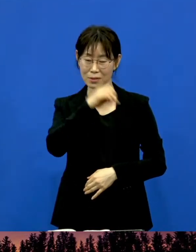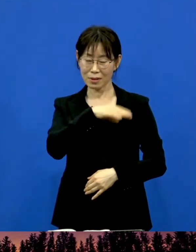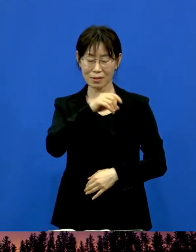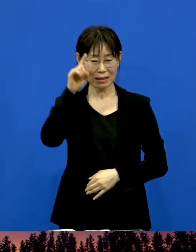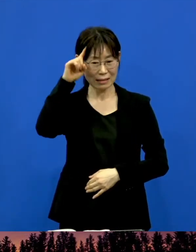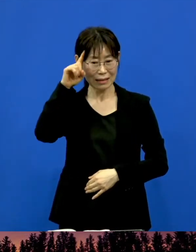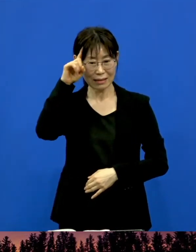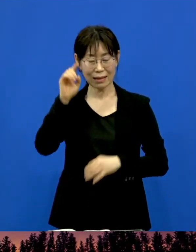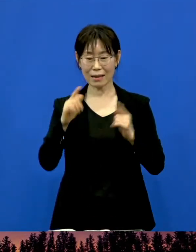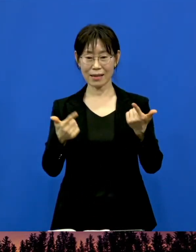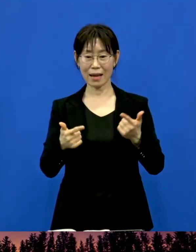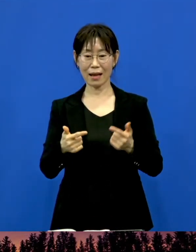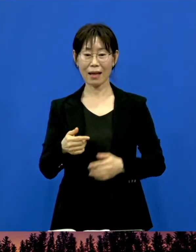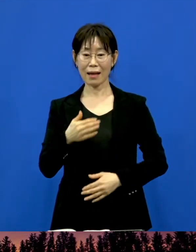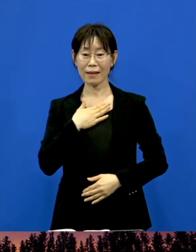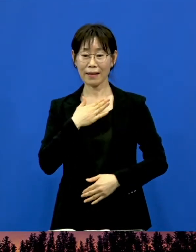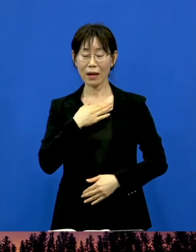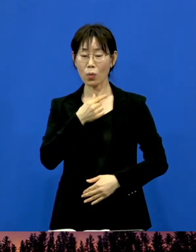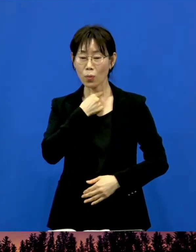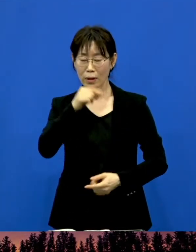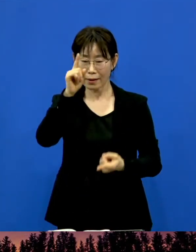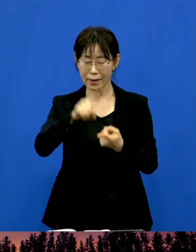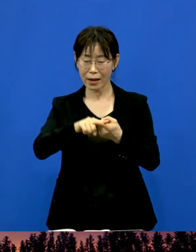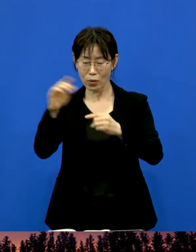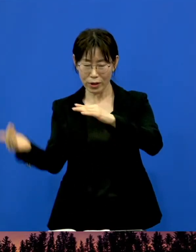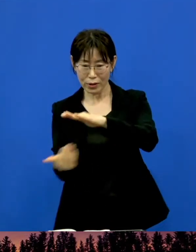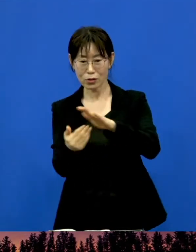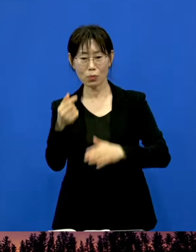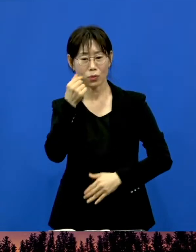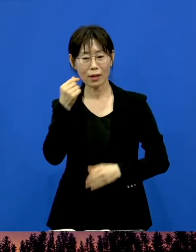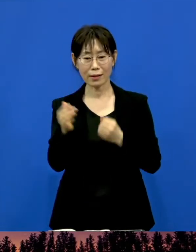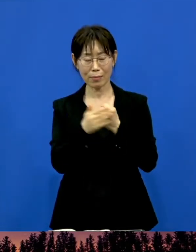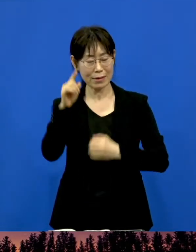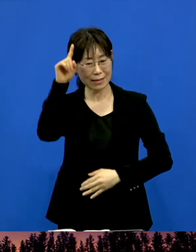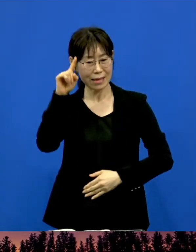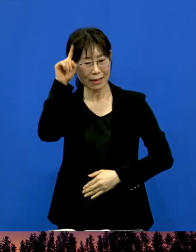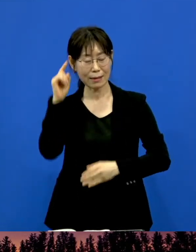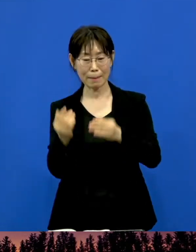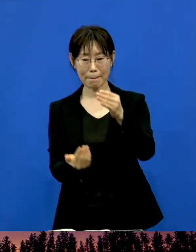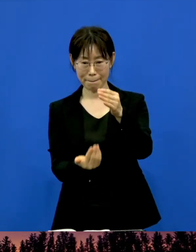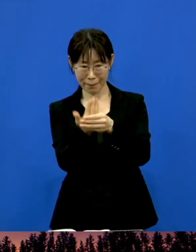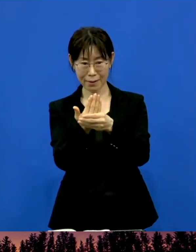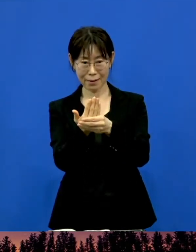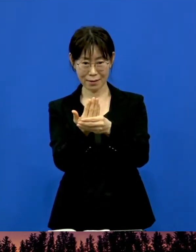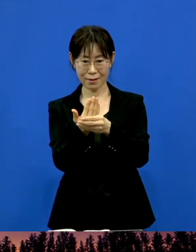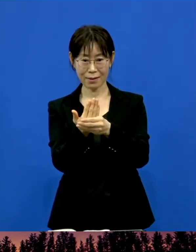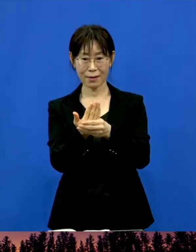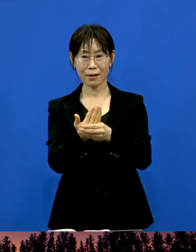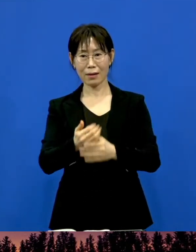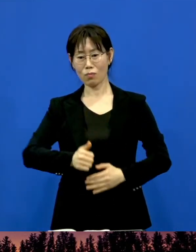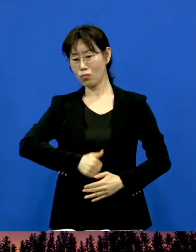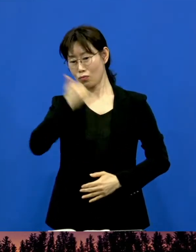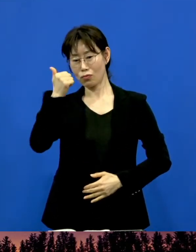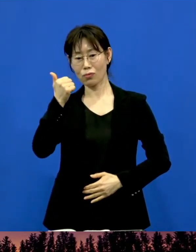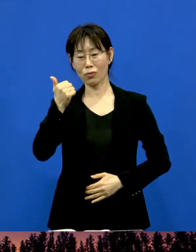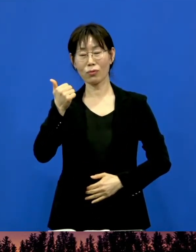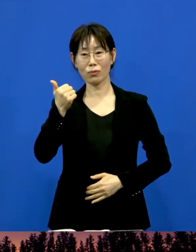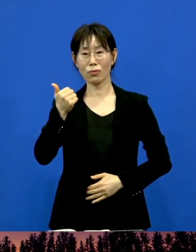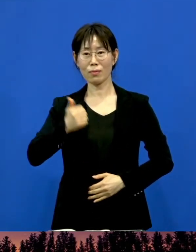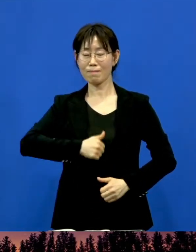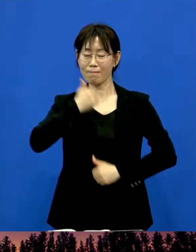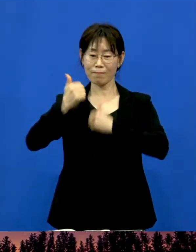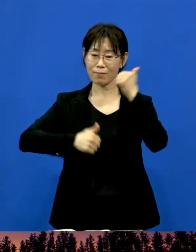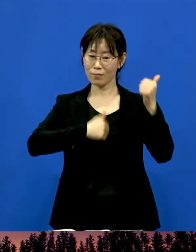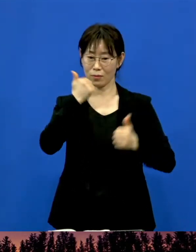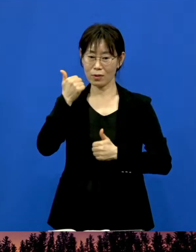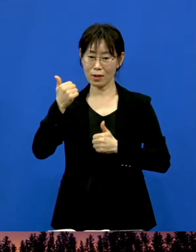돼요. 여러분, 욕구 불만의 형태예요. 그리고 그 짜증은 결국은 분노로 발전이 되는 겁니다. 그리고